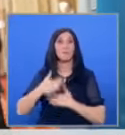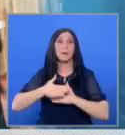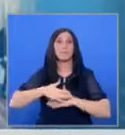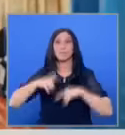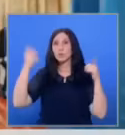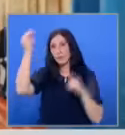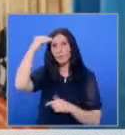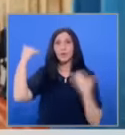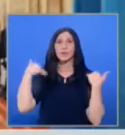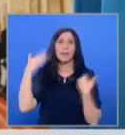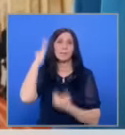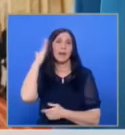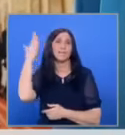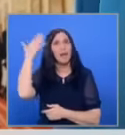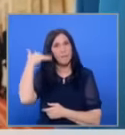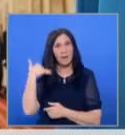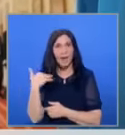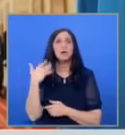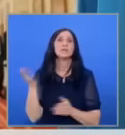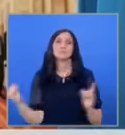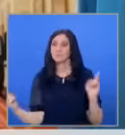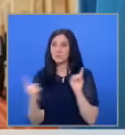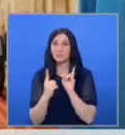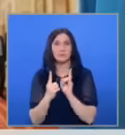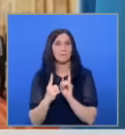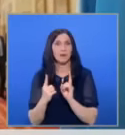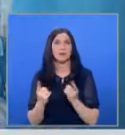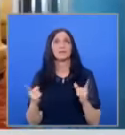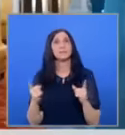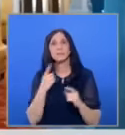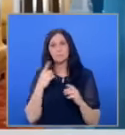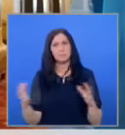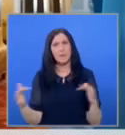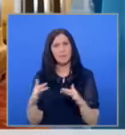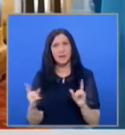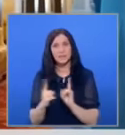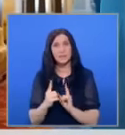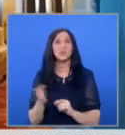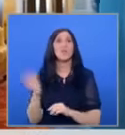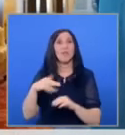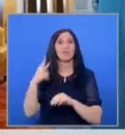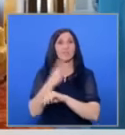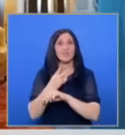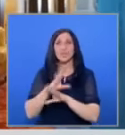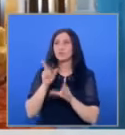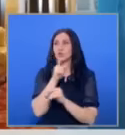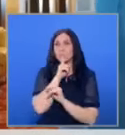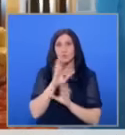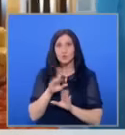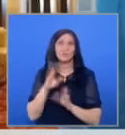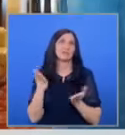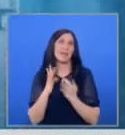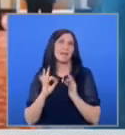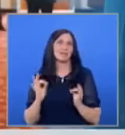и кандидат-премиерът Мария Габриел се събраха на среща, която продължи повече от 2 часа. Всички запазиха мълчание и не стана ясно какво са